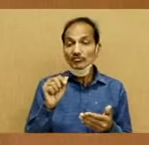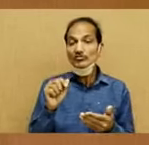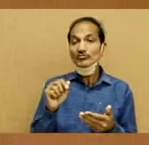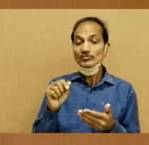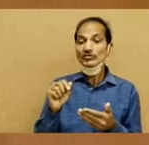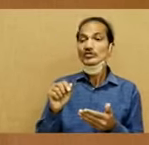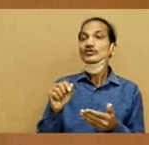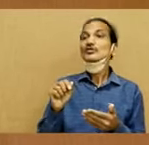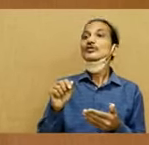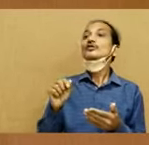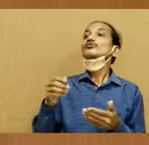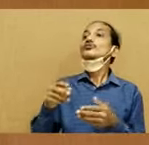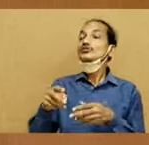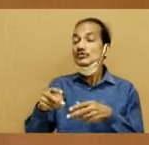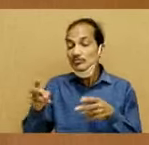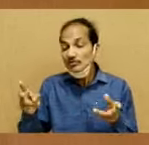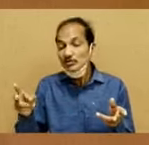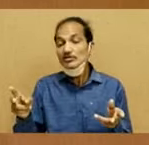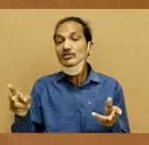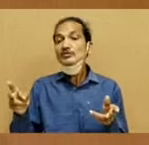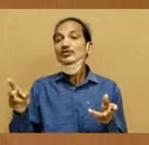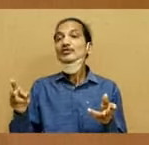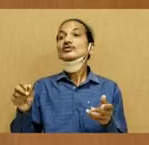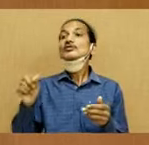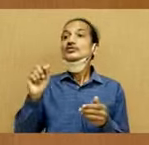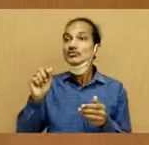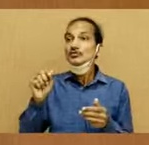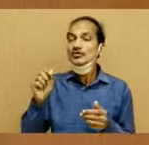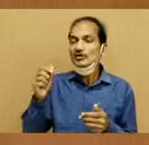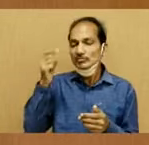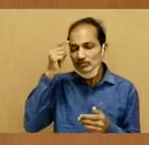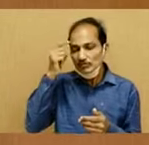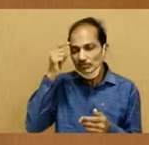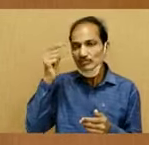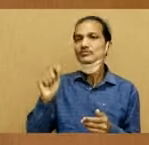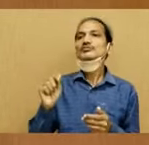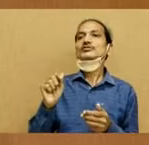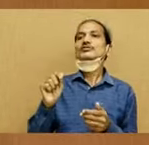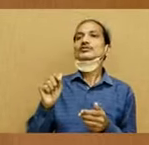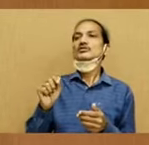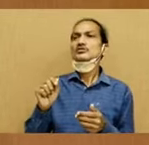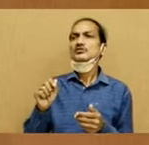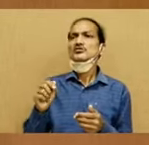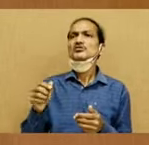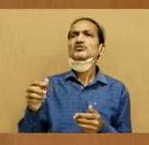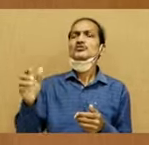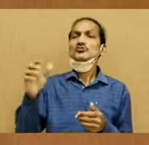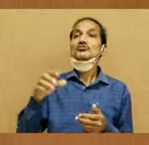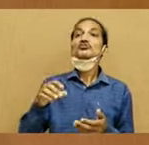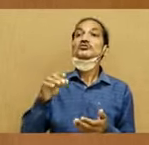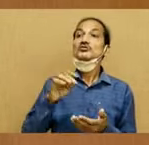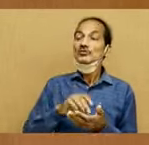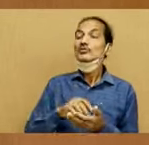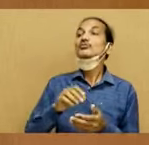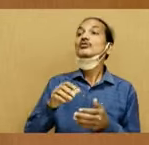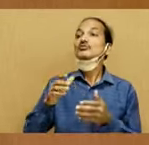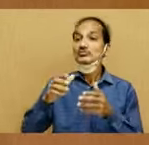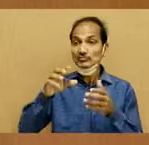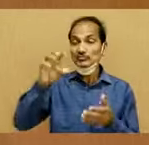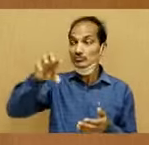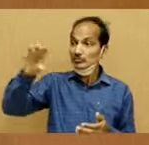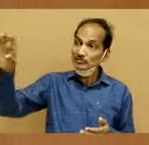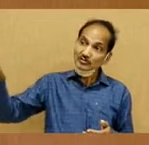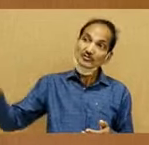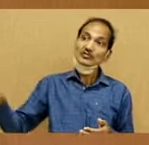ଆଜ୍ ସେପରେଟ୍ COVID-19 ହସ୍ପିଟାଲ୍, ୱିଲ୍ ଇଟ୍ ଅଲ୍ ବି ପର୍ମାନେଣ୍ଟ ହେଲ୍ଥ ଇନ୍ଫ୍ରାଷ୍ଟ୍ରକ୍ଚର୍ ଆଣ୍ଡ ବି ଟ୍ରିଟେଡ୍ ଆଜ୍ PPP